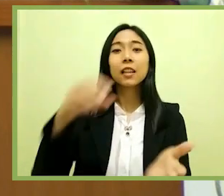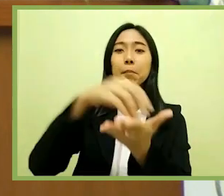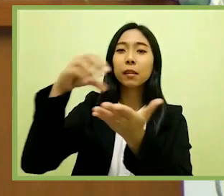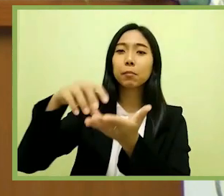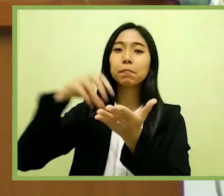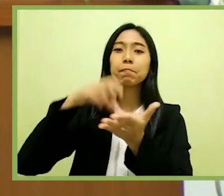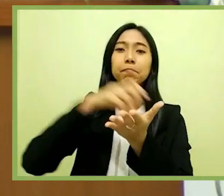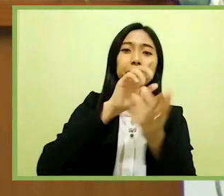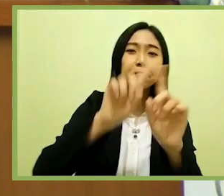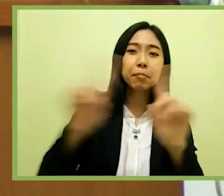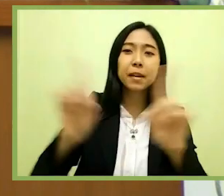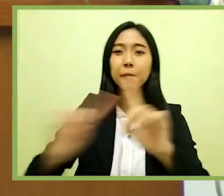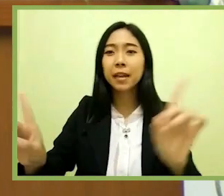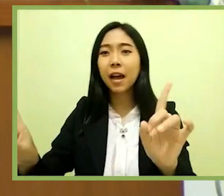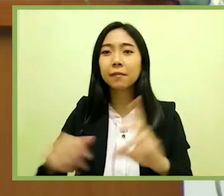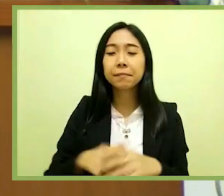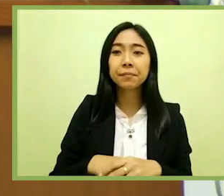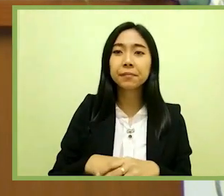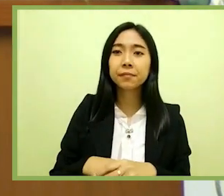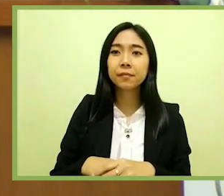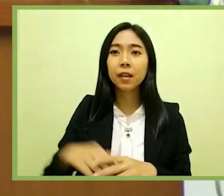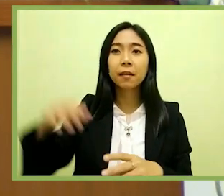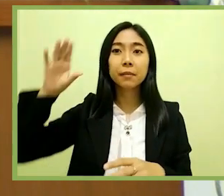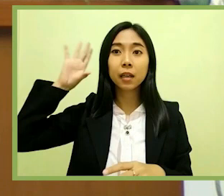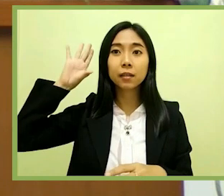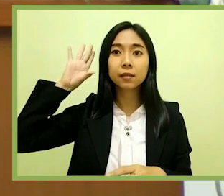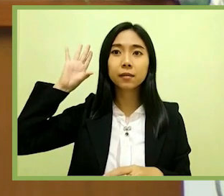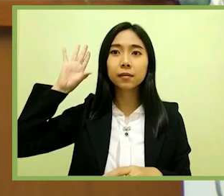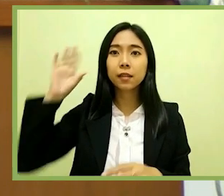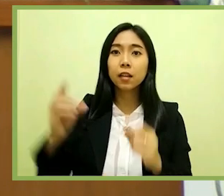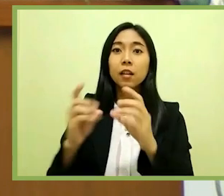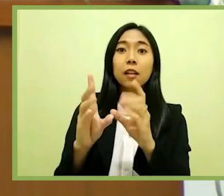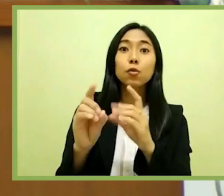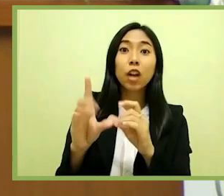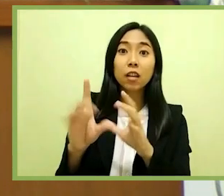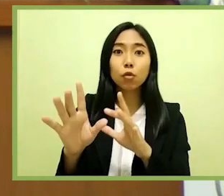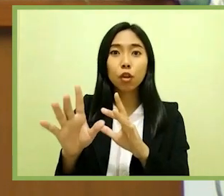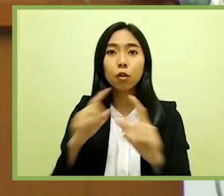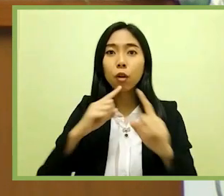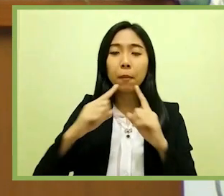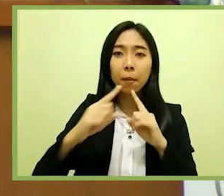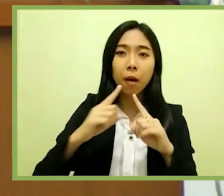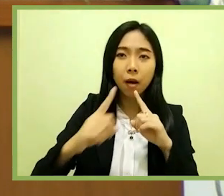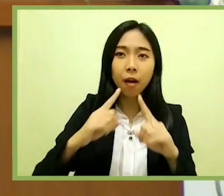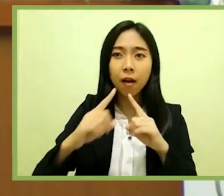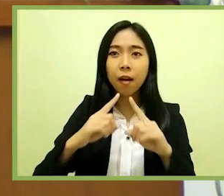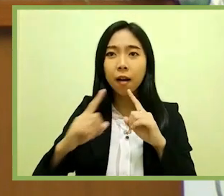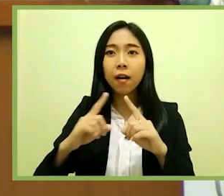Yahudi dan non-Yahudi ini, lalu mendengar rasul-rasul berkata-kata